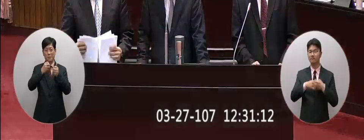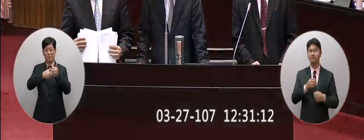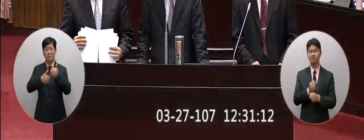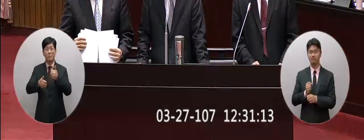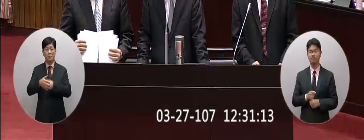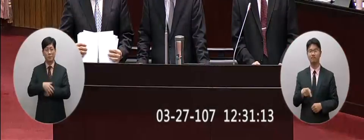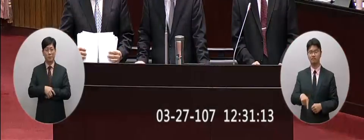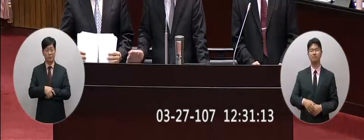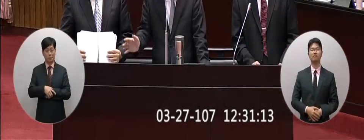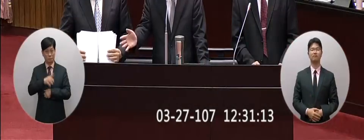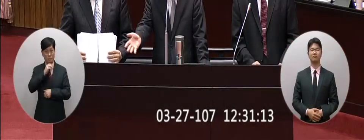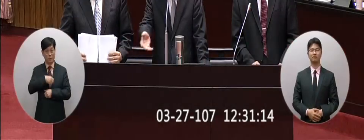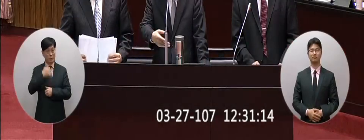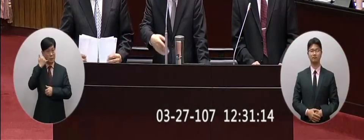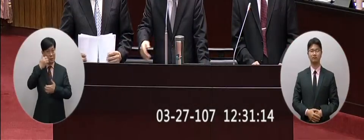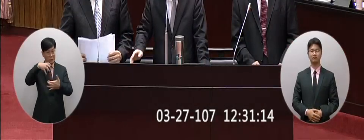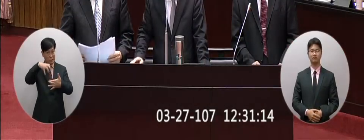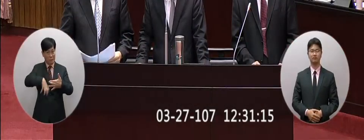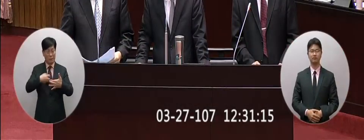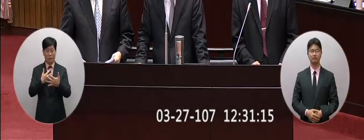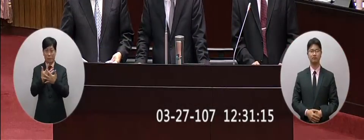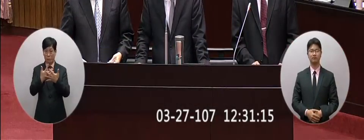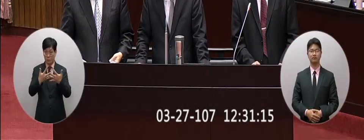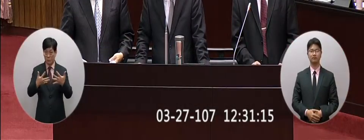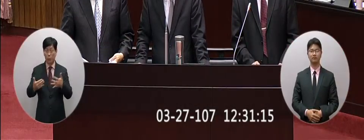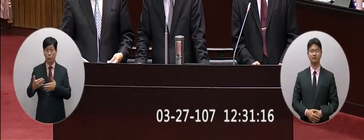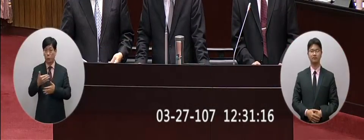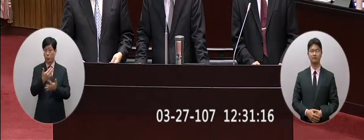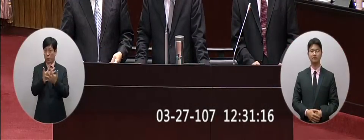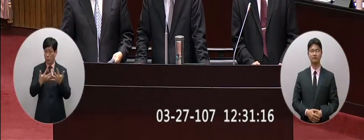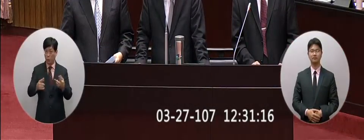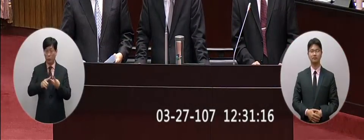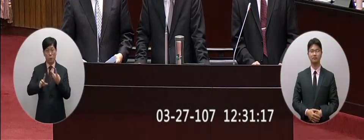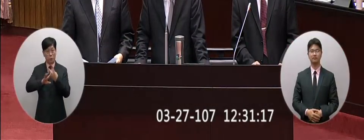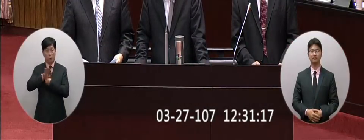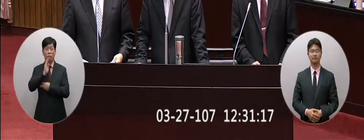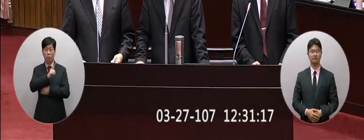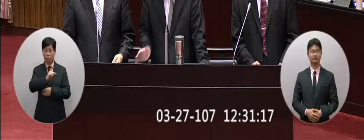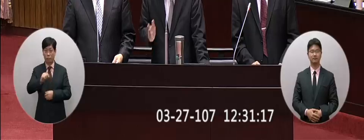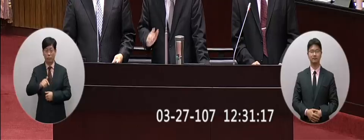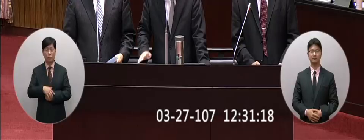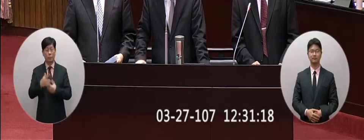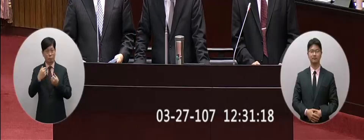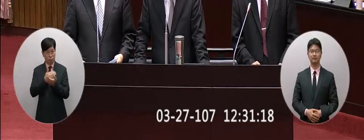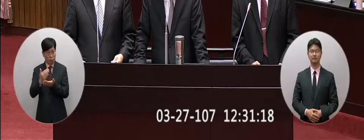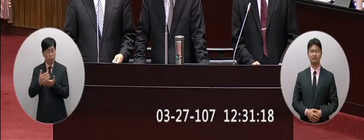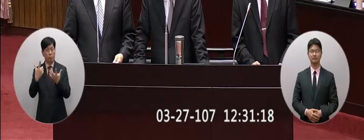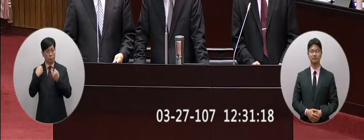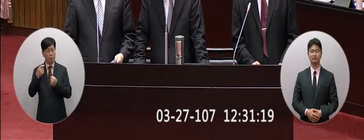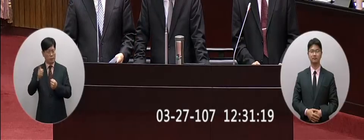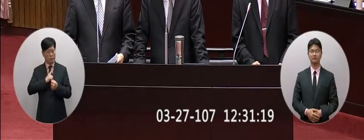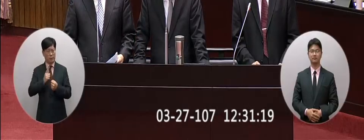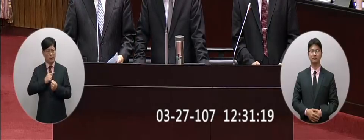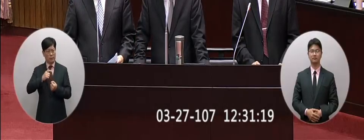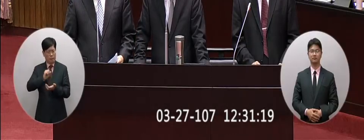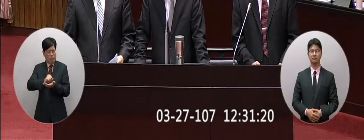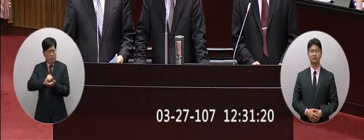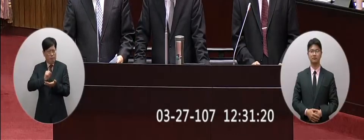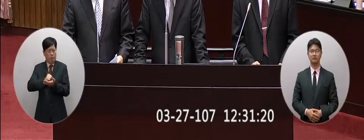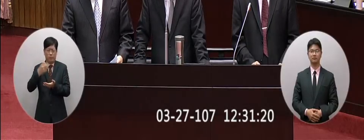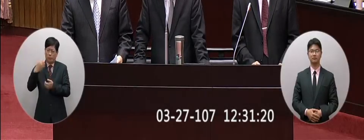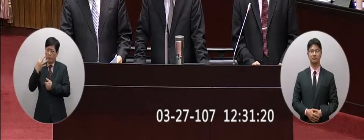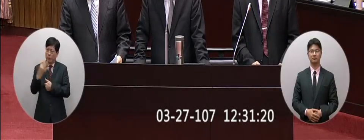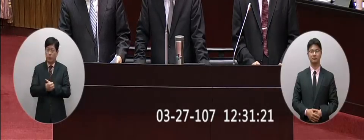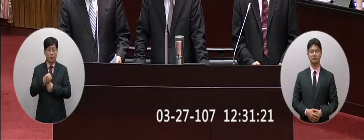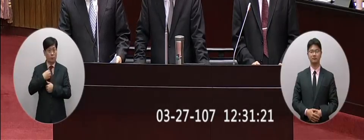哈，这个清除海底的这个渔网或是其他的废弃物， 是杨委员念之在之的事情，